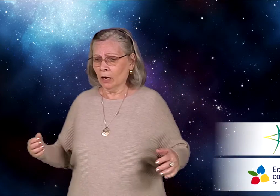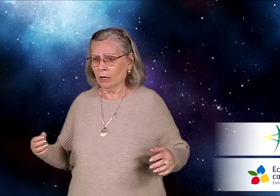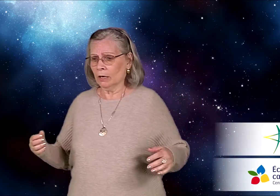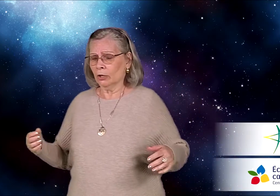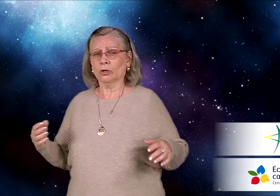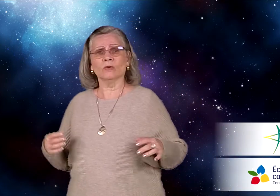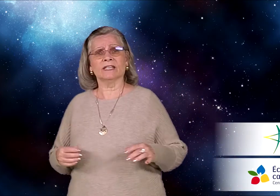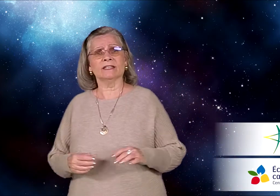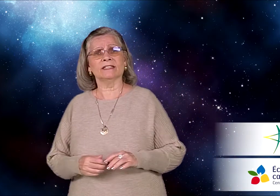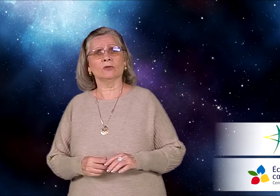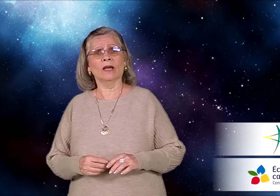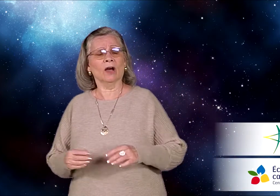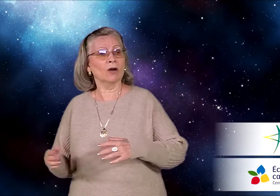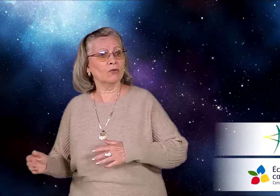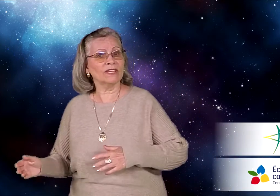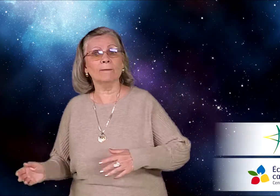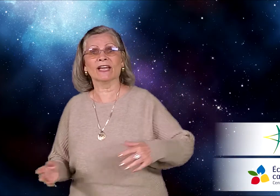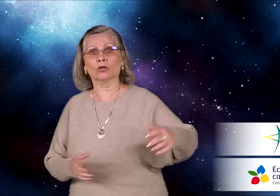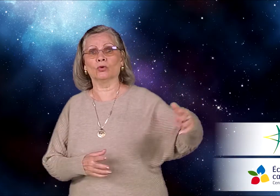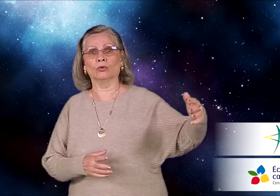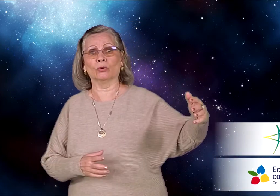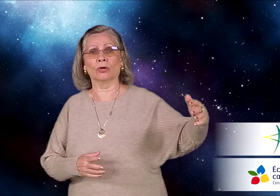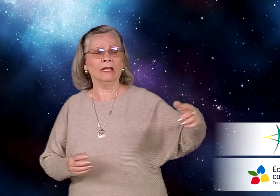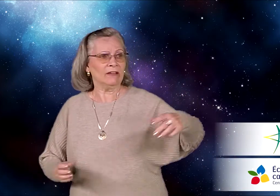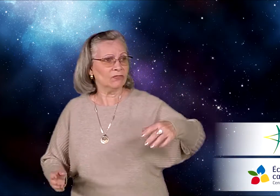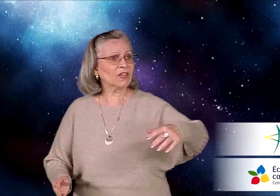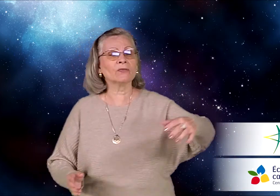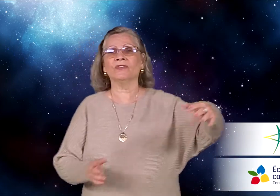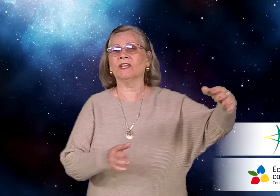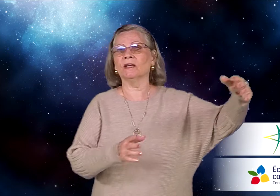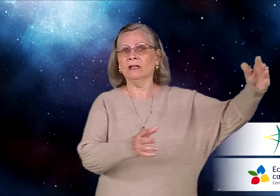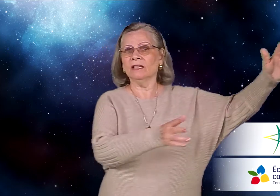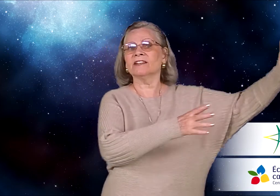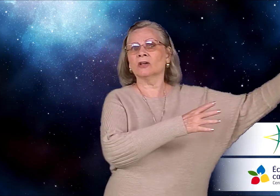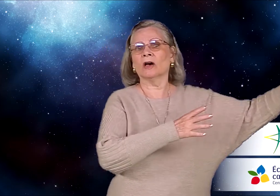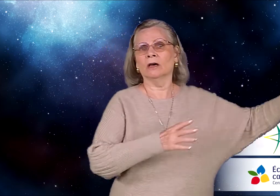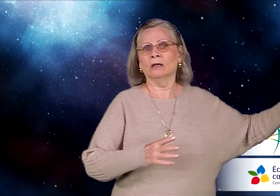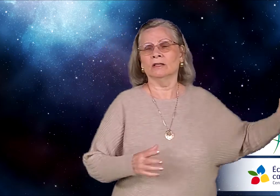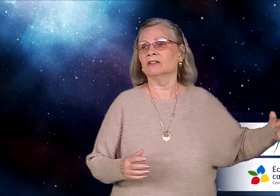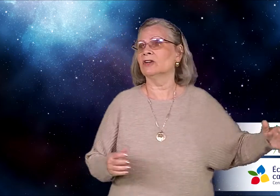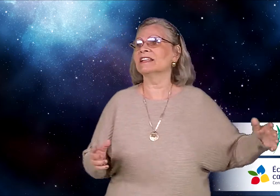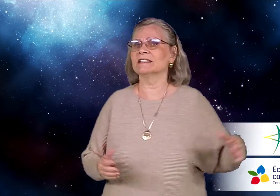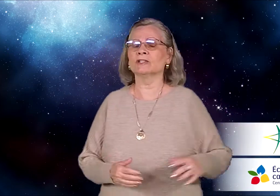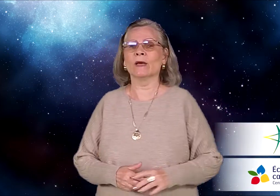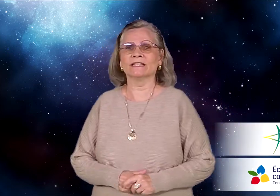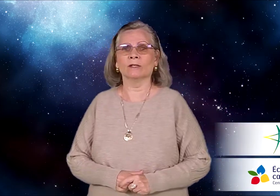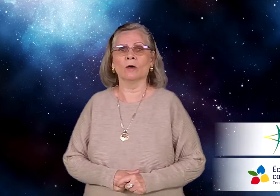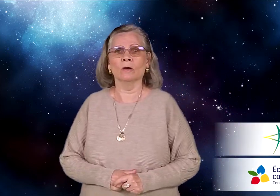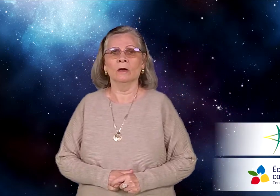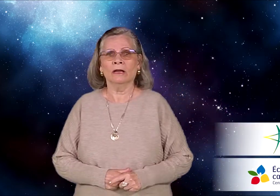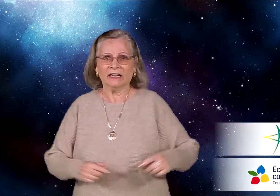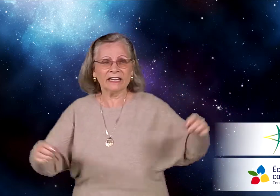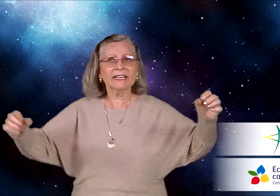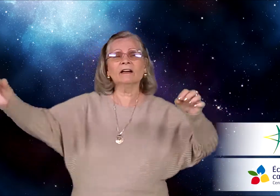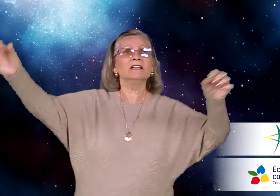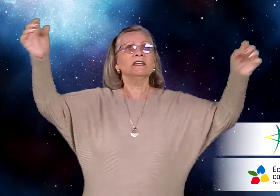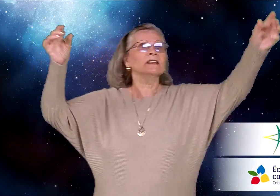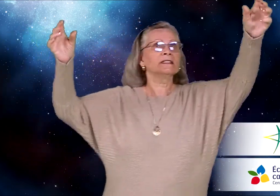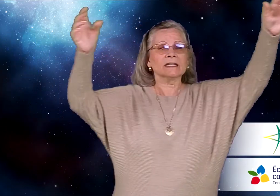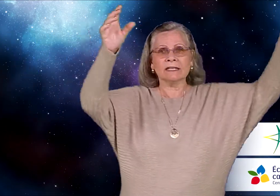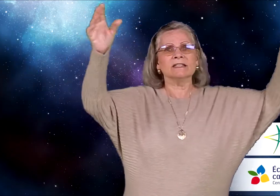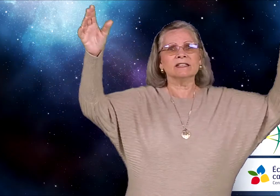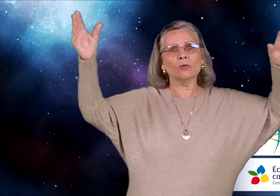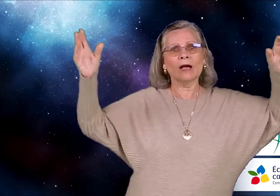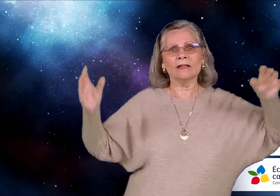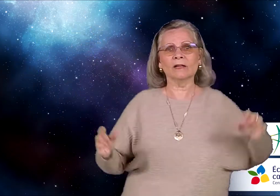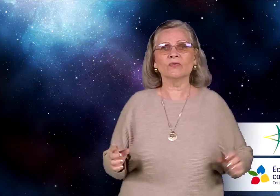Alors, le conseil des étoiles a envoyé Mercure. Vérifier l'état de la situation. Réaligner